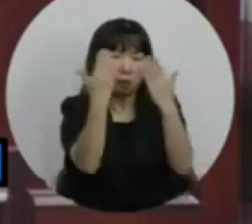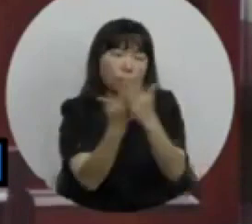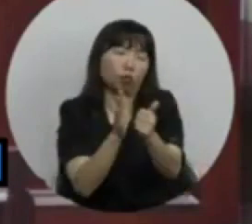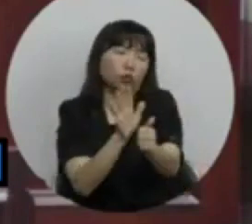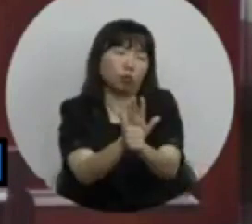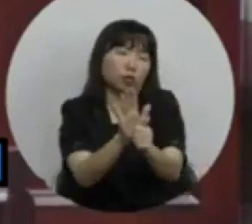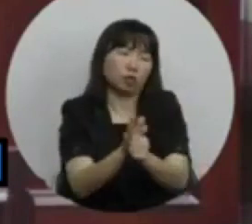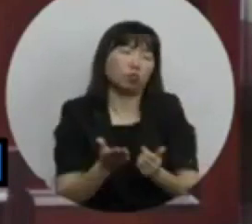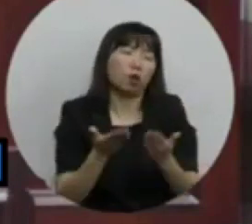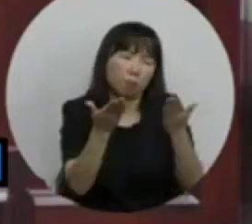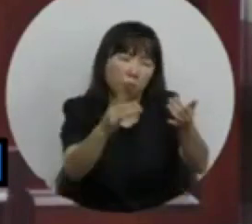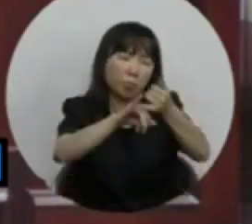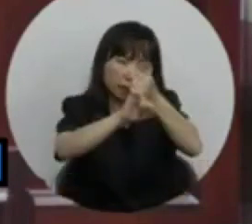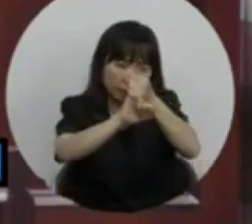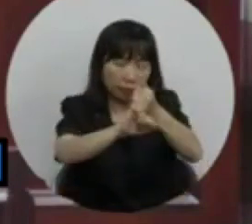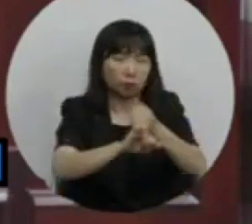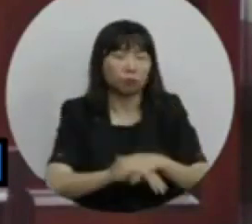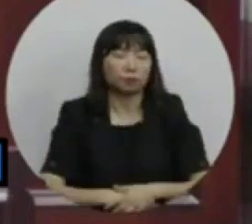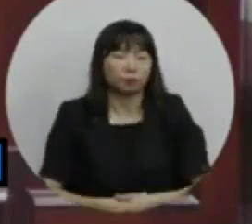지원을 다할 것입니다.